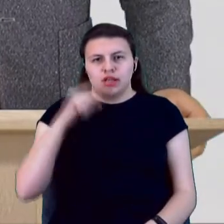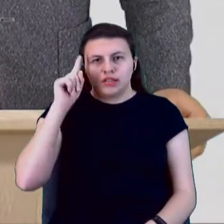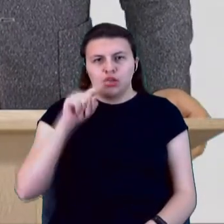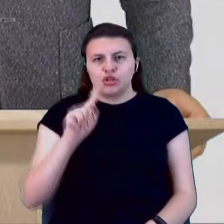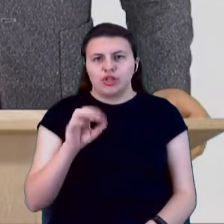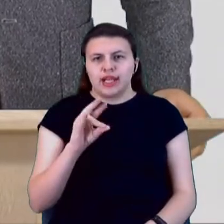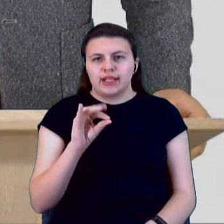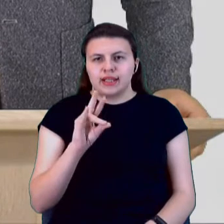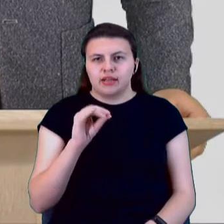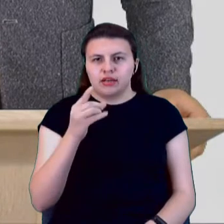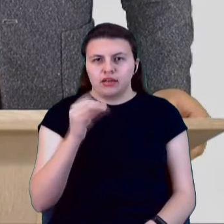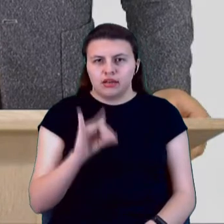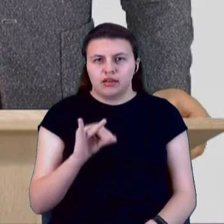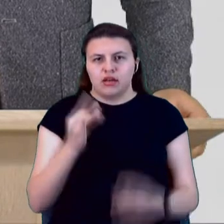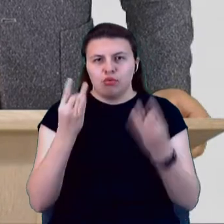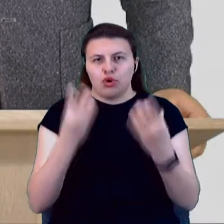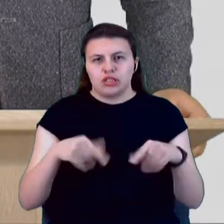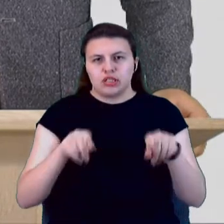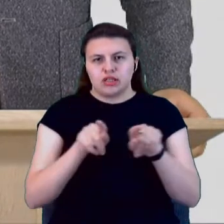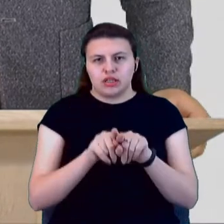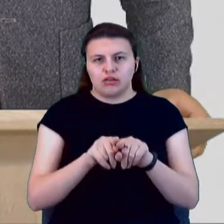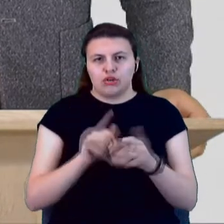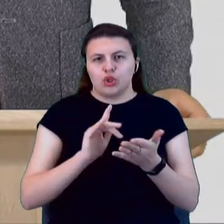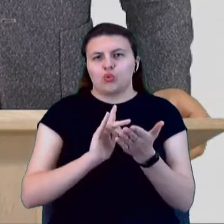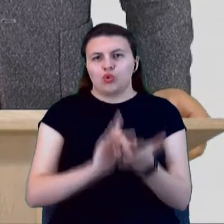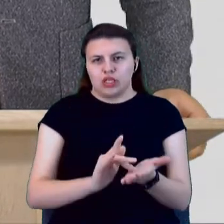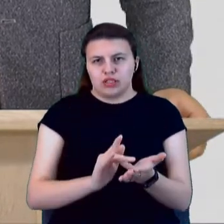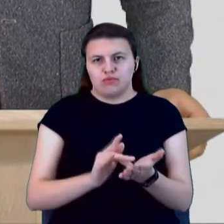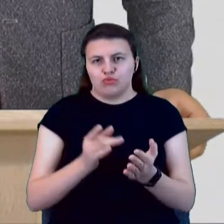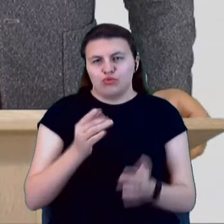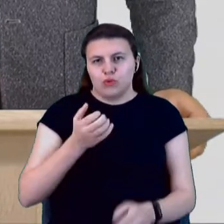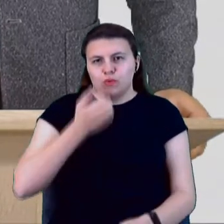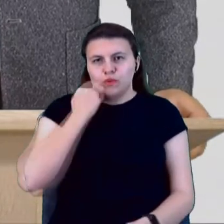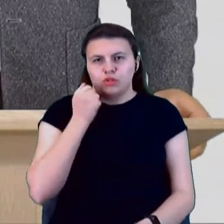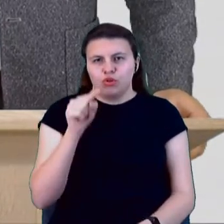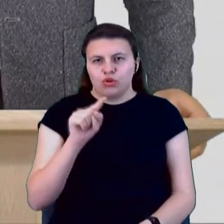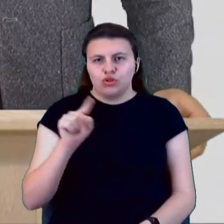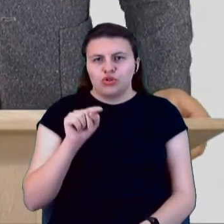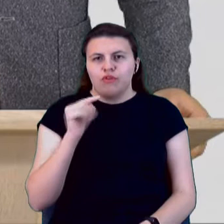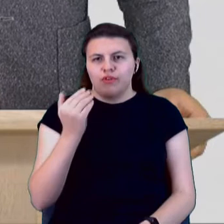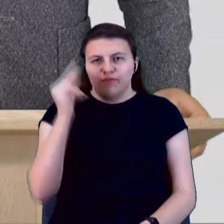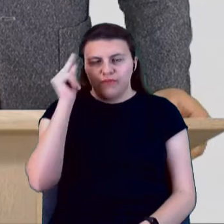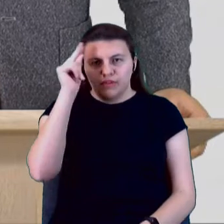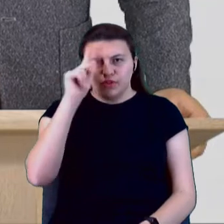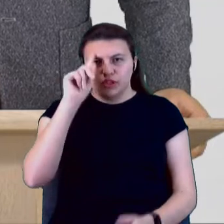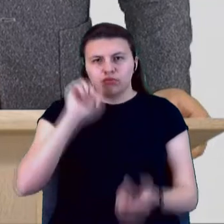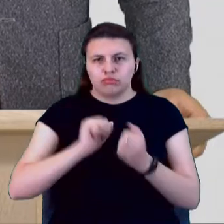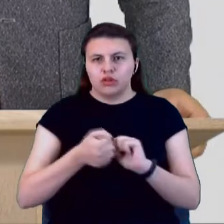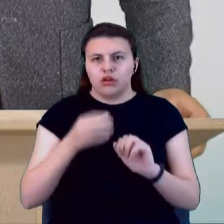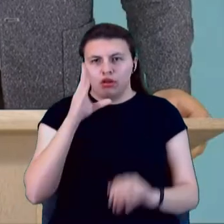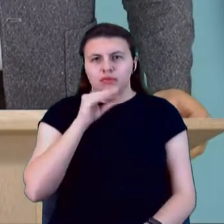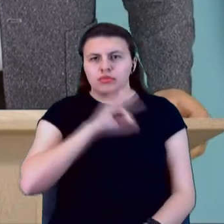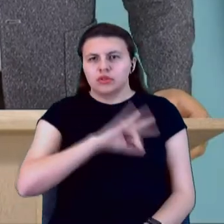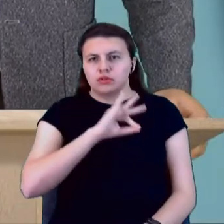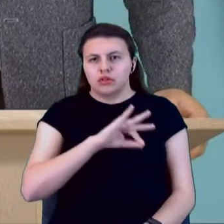випадках вони стають просто таким способом туризму. От з того, що ви пройшли, да, з того, що ви вивчили, чи вдалося вам щось застосувати на практиці, чи